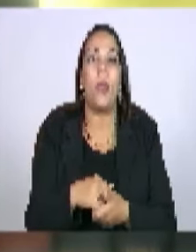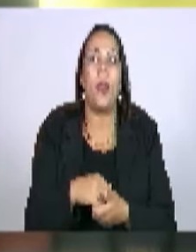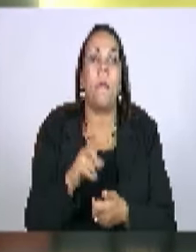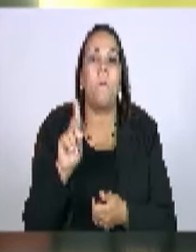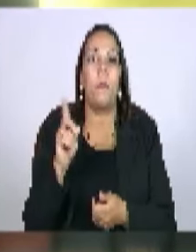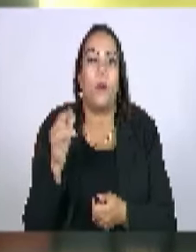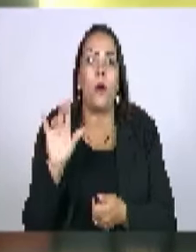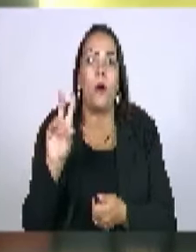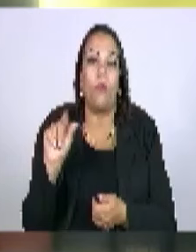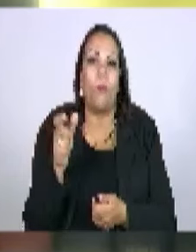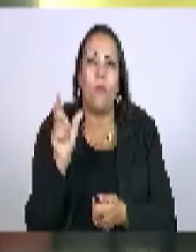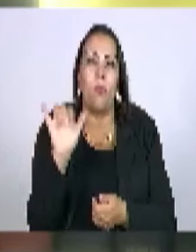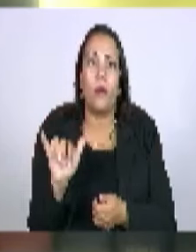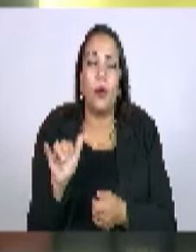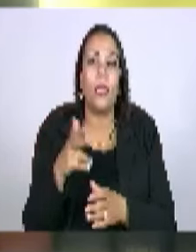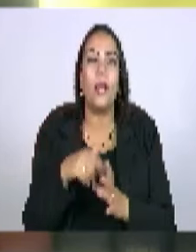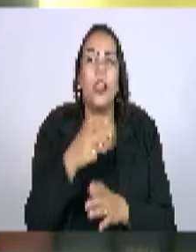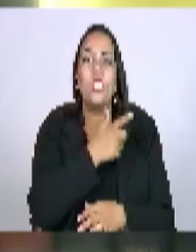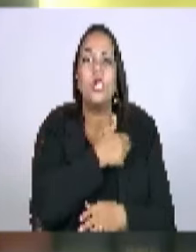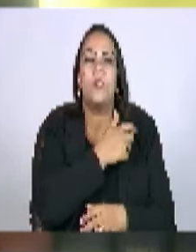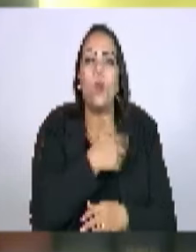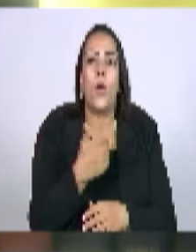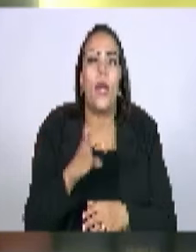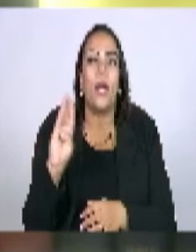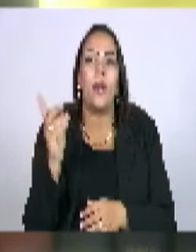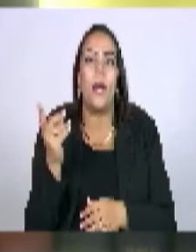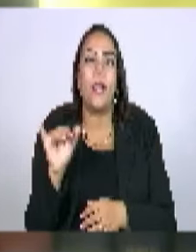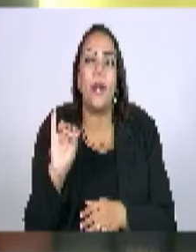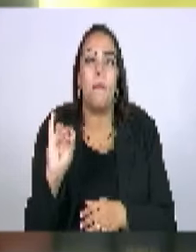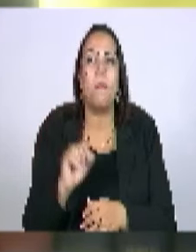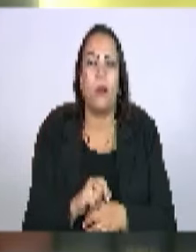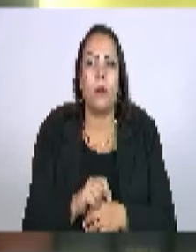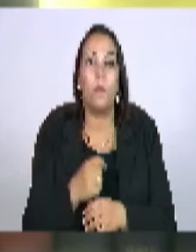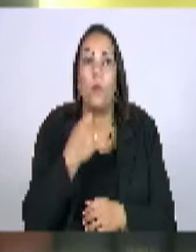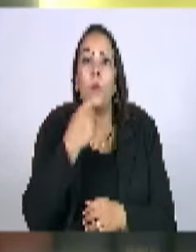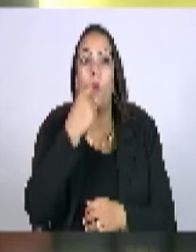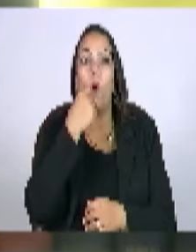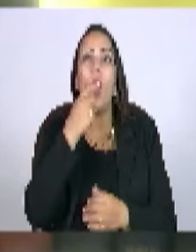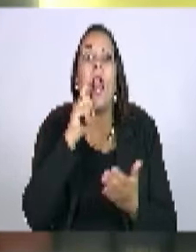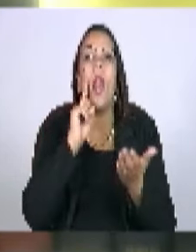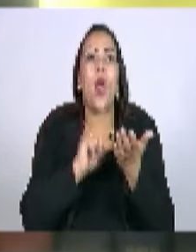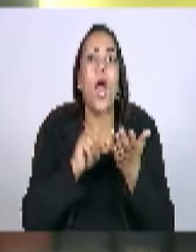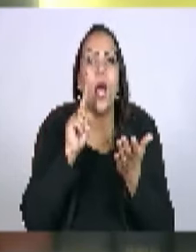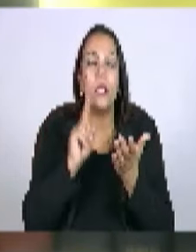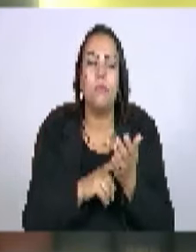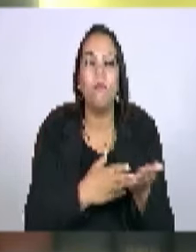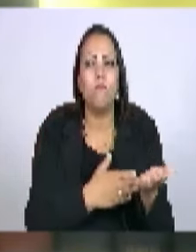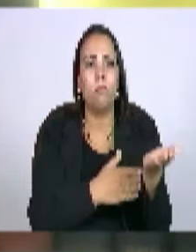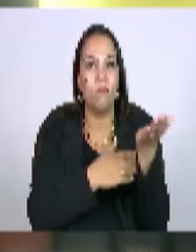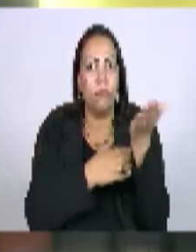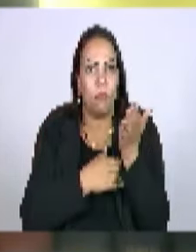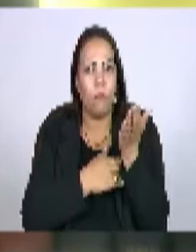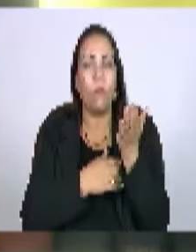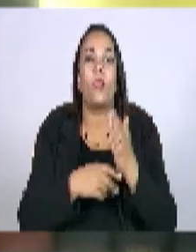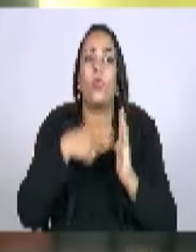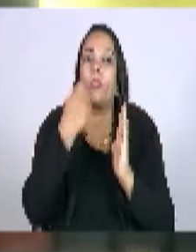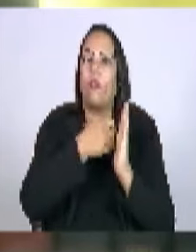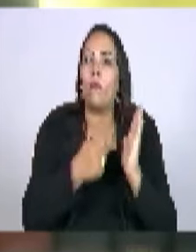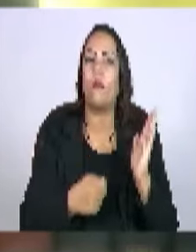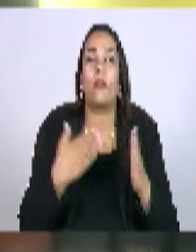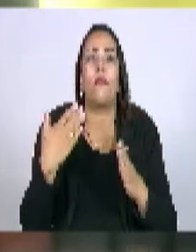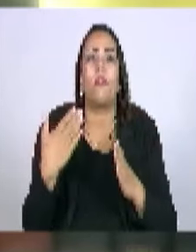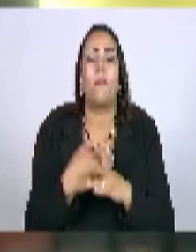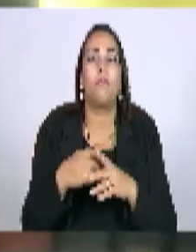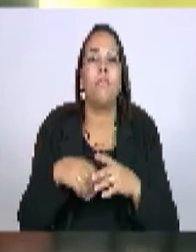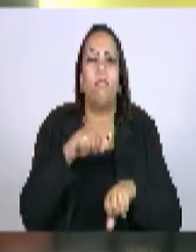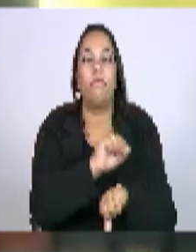كريم خان طالب باصدار مذكرات اعتقال او توقيف